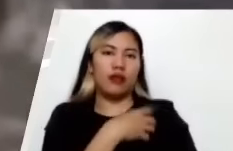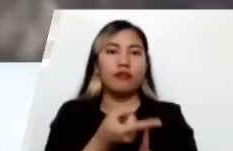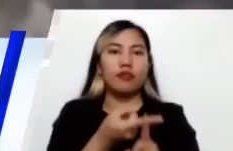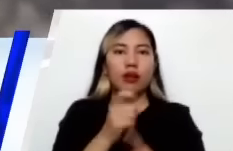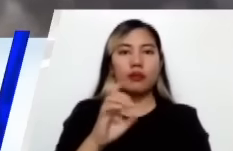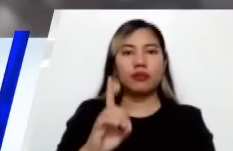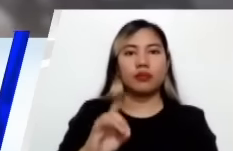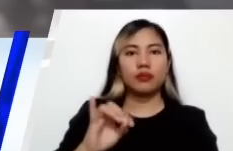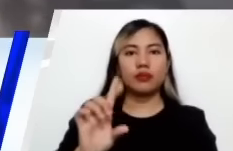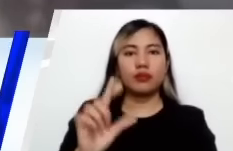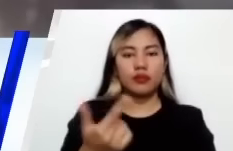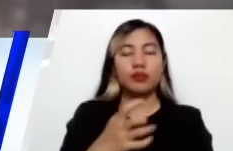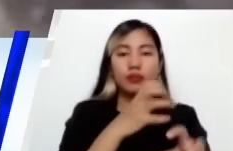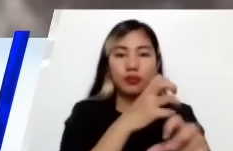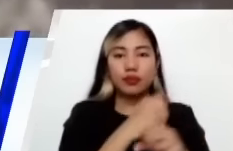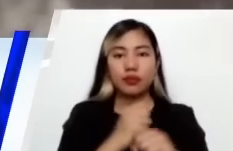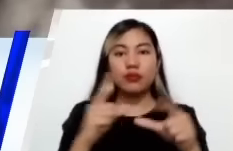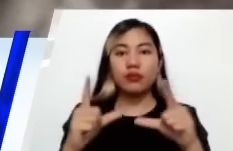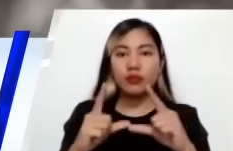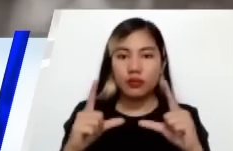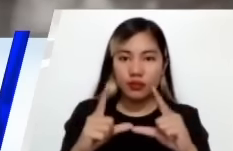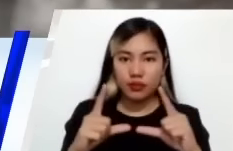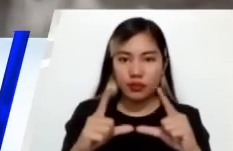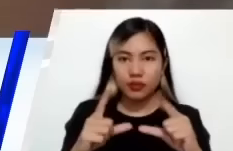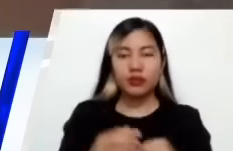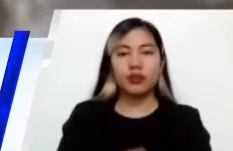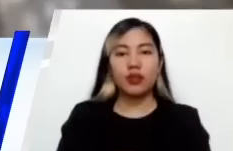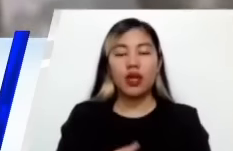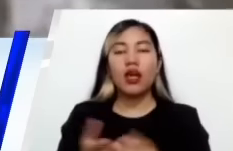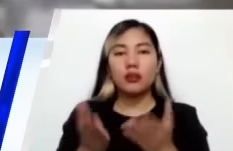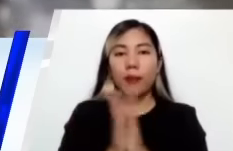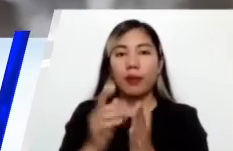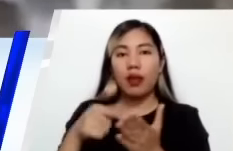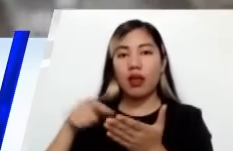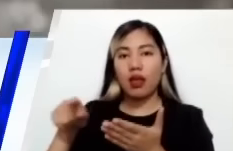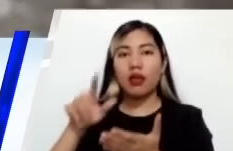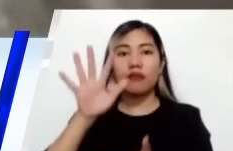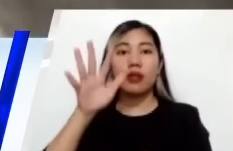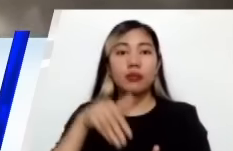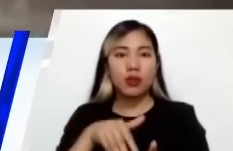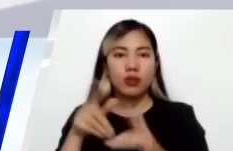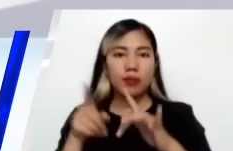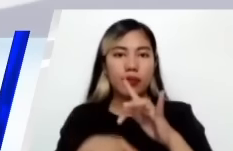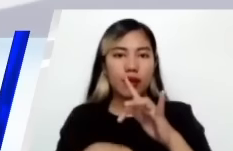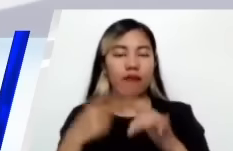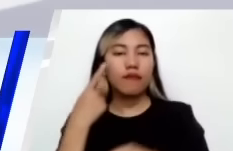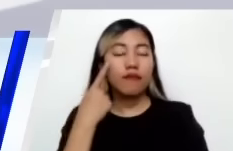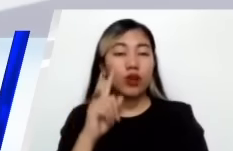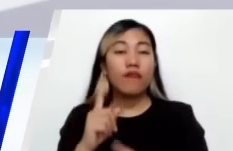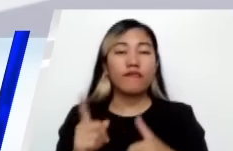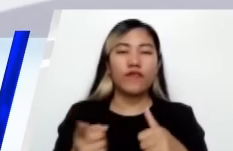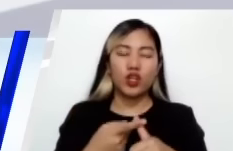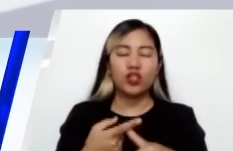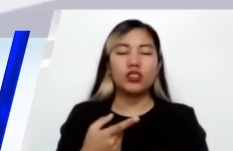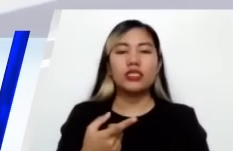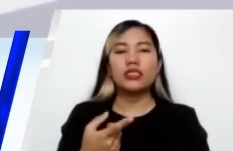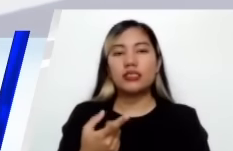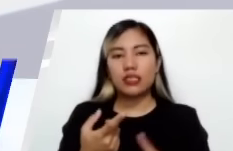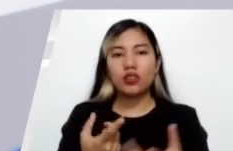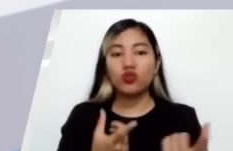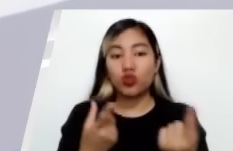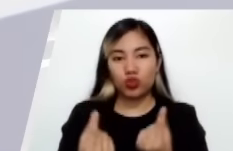ang lisensya ng driver at pinagbabayad siya ng 5,000 pisong multa para sa unang offense. Yung driver,